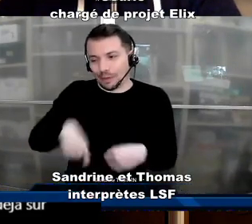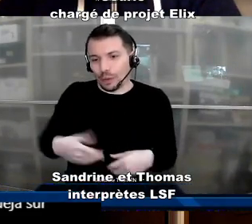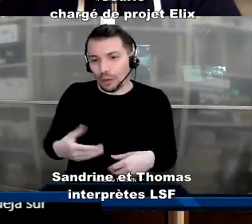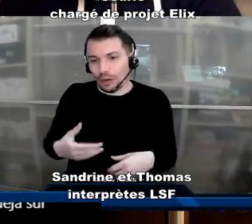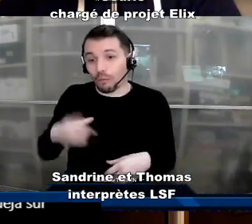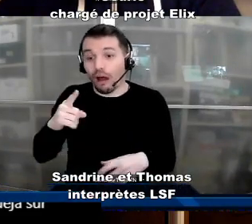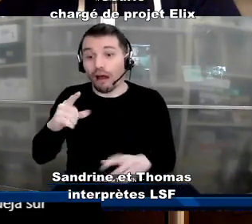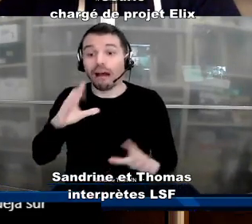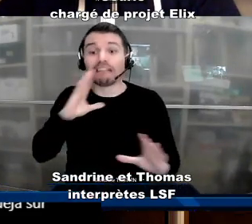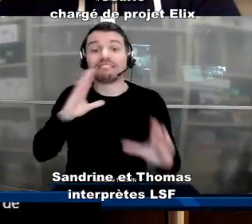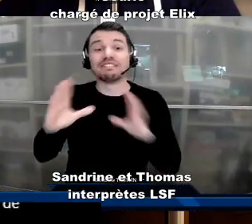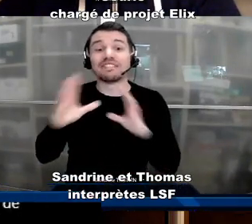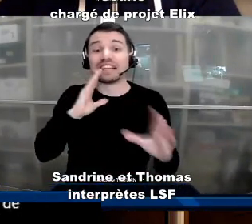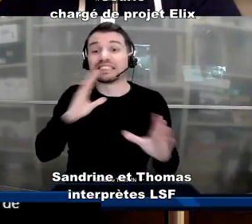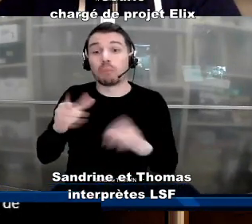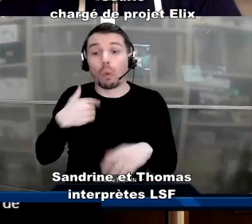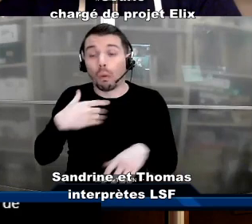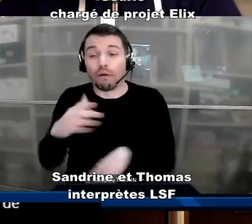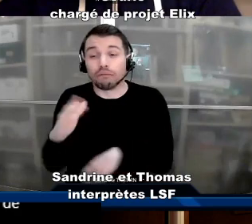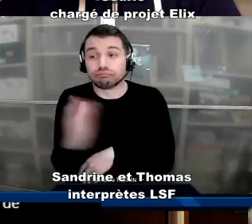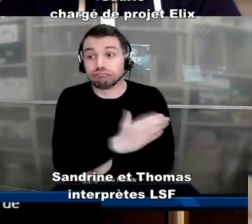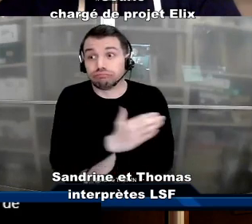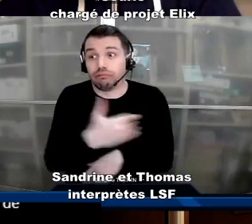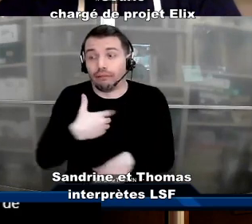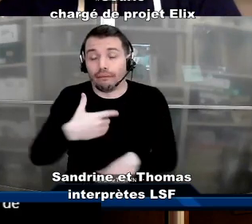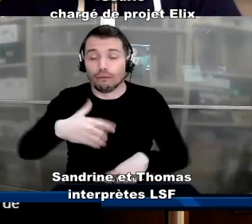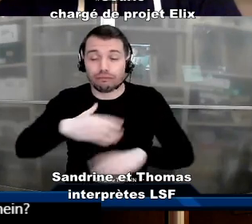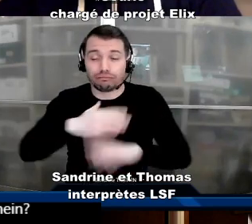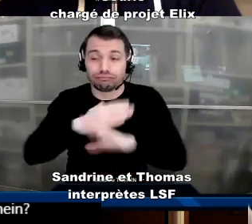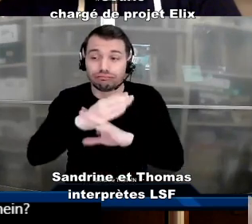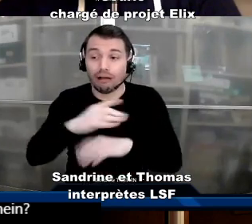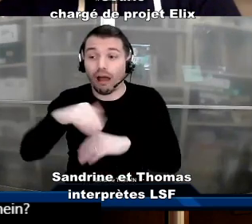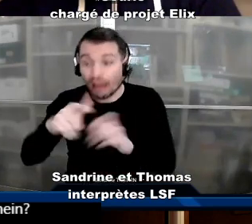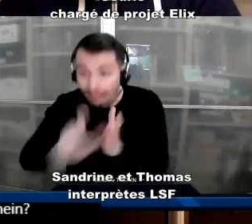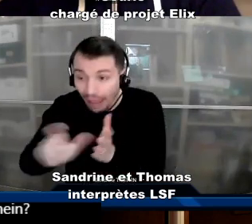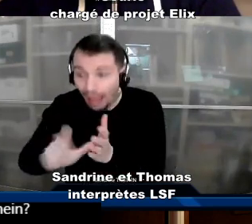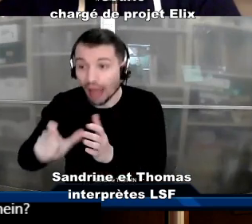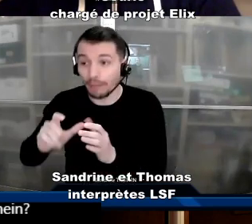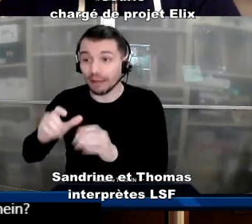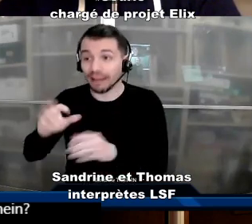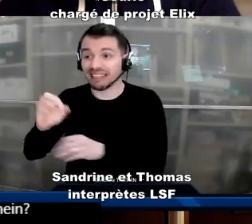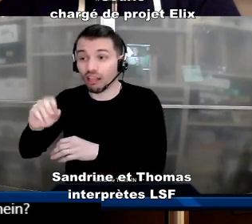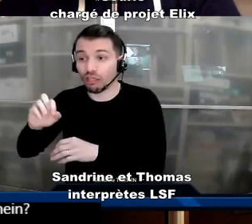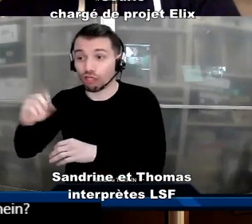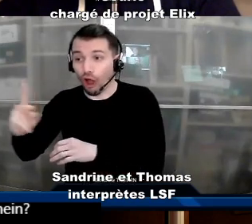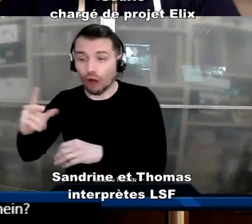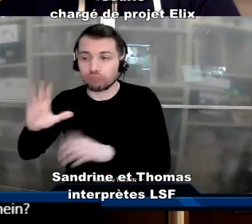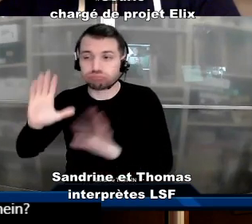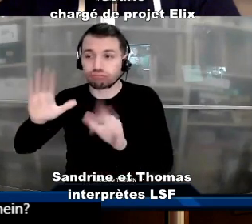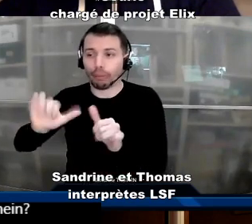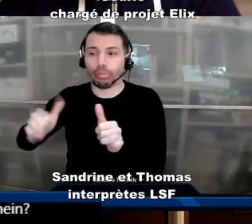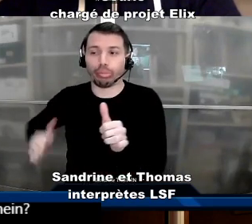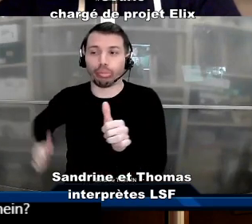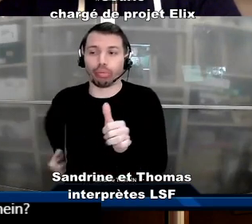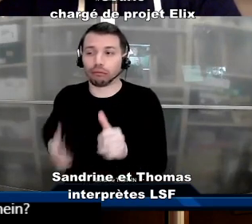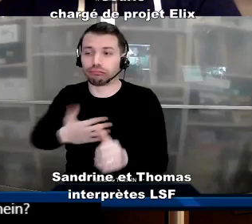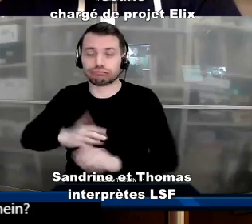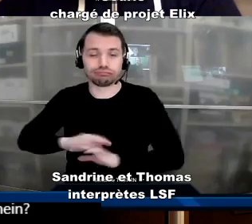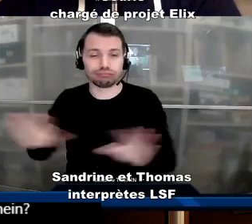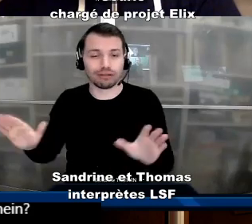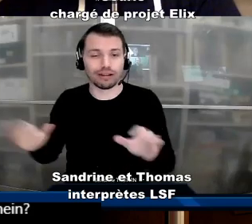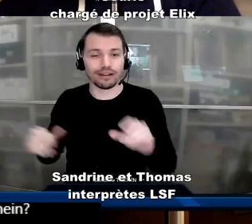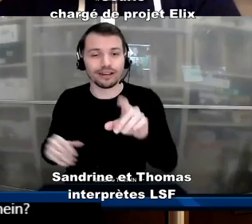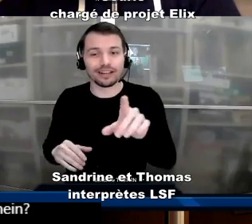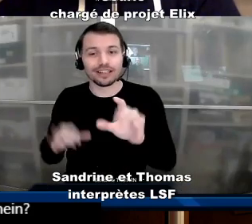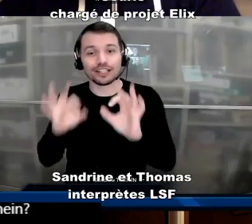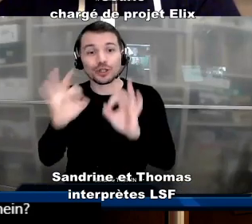Facebook, donc déjà j'étais mort. Donc... Non, mais là, c'est Instagram. Je comprends, moi, c'est Twitter et Facebook, parce que Instagram, j'ai un compte Instagram,